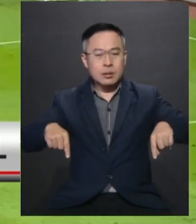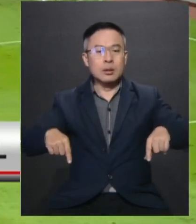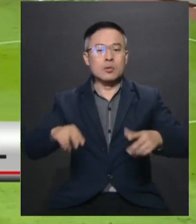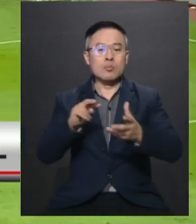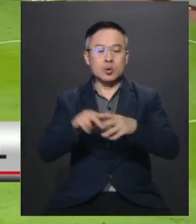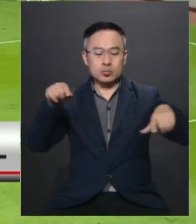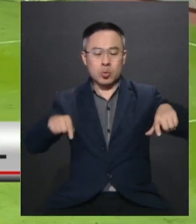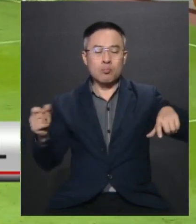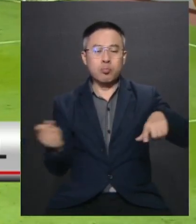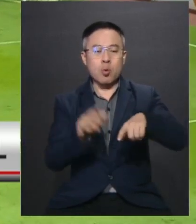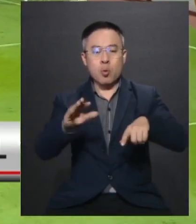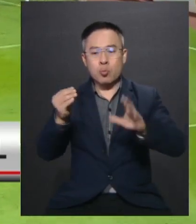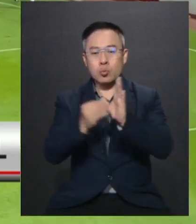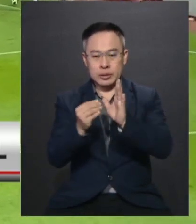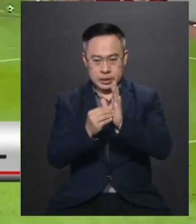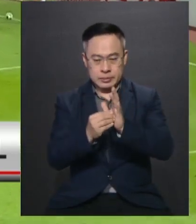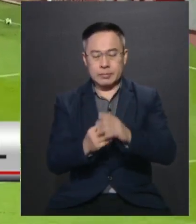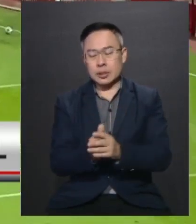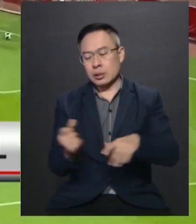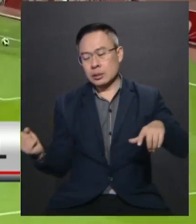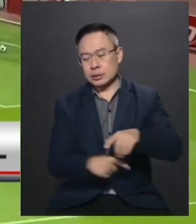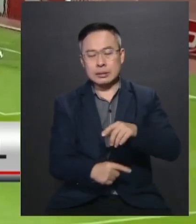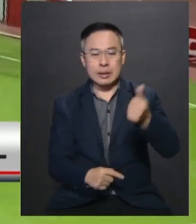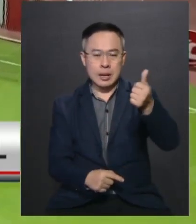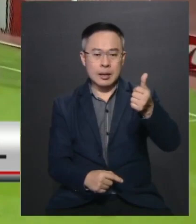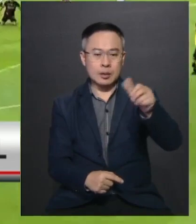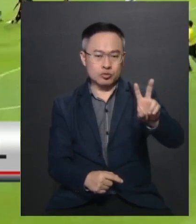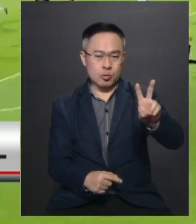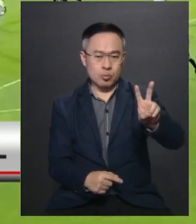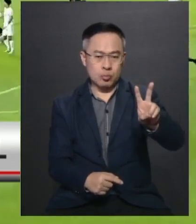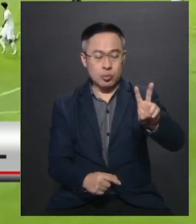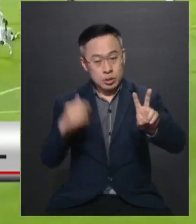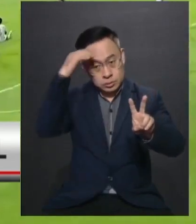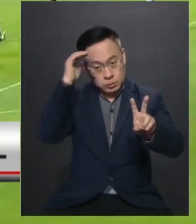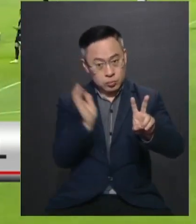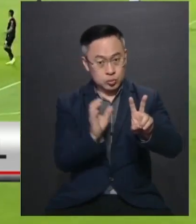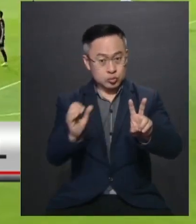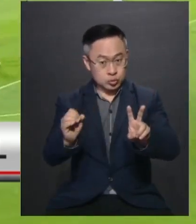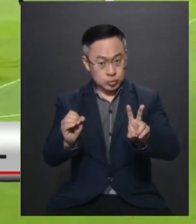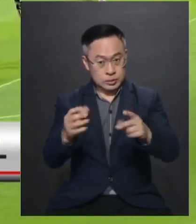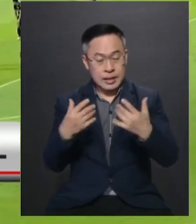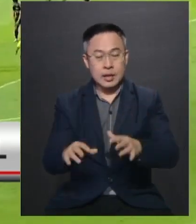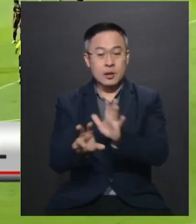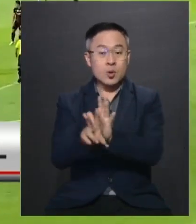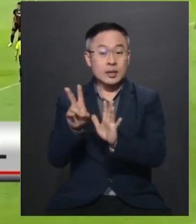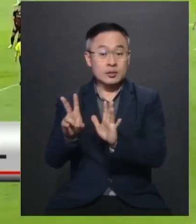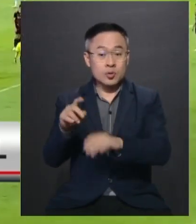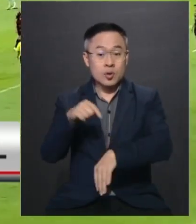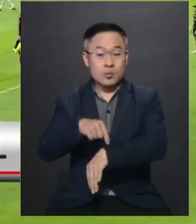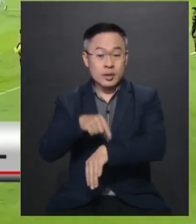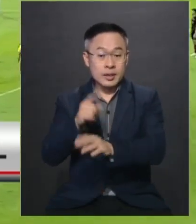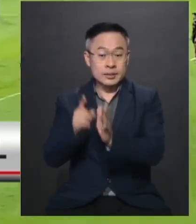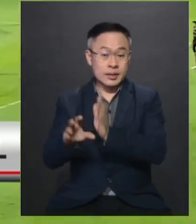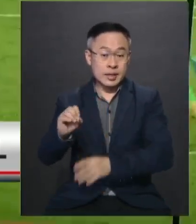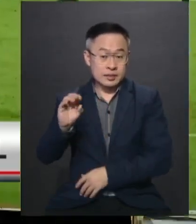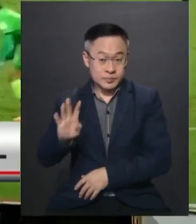ครับ Bangkokนำ 2-0อีกครึ่งแรกครับครึ่งหลังจริงๆนะที่ 54เนี่ยรัชนกยิงเข้าไปแล้วนะครับแต่ว่าล้ำหน้าแล้ว